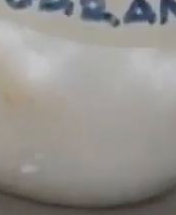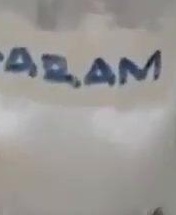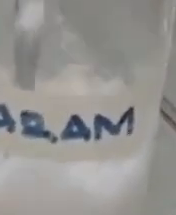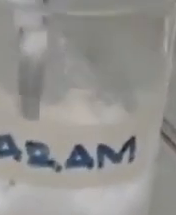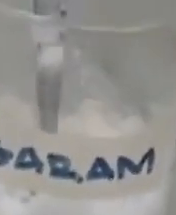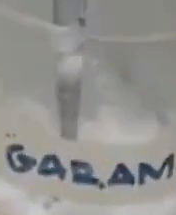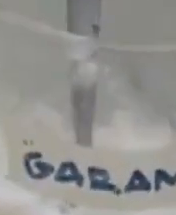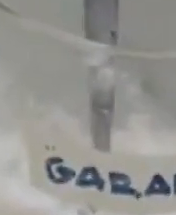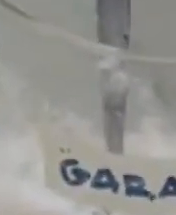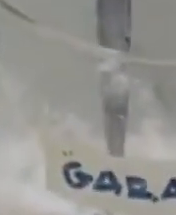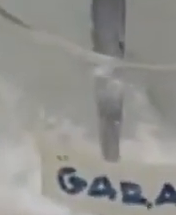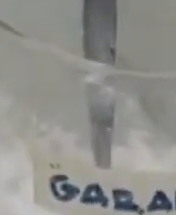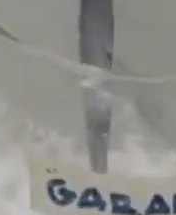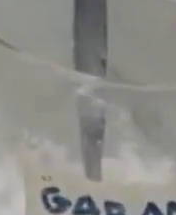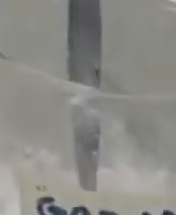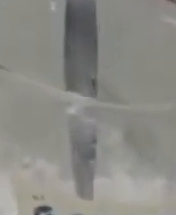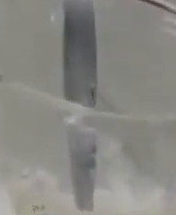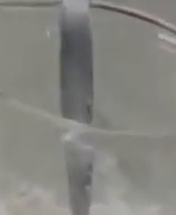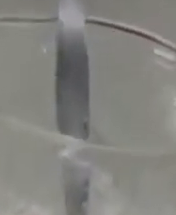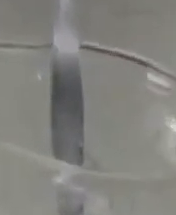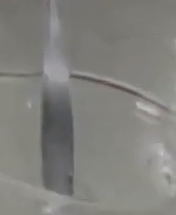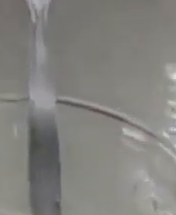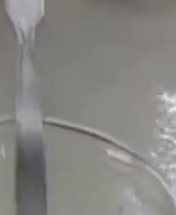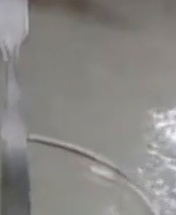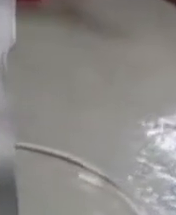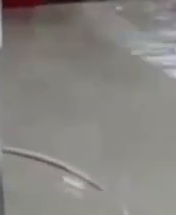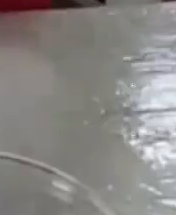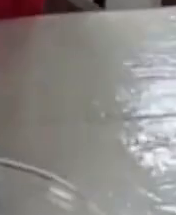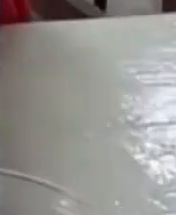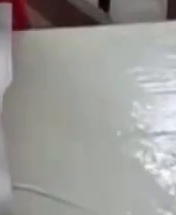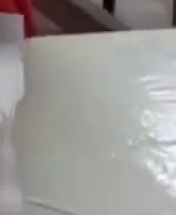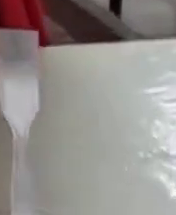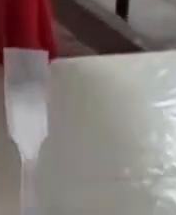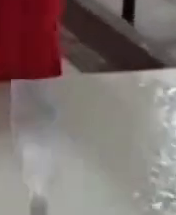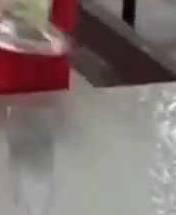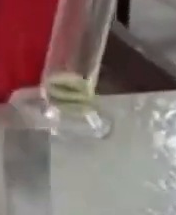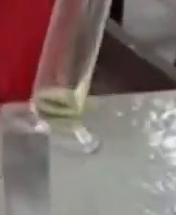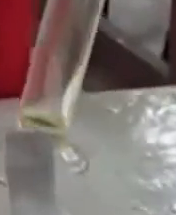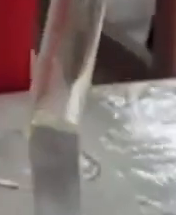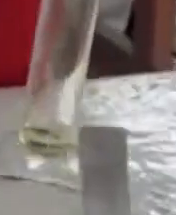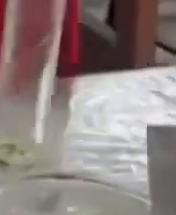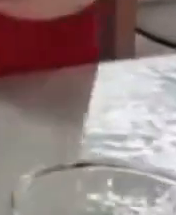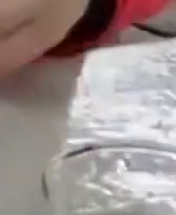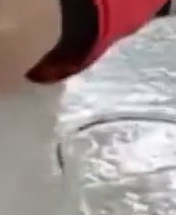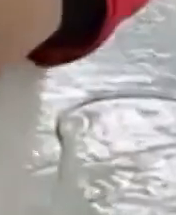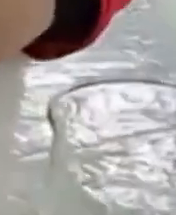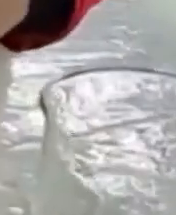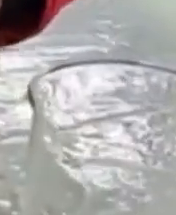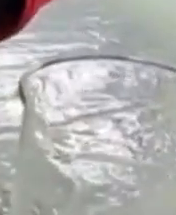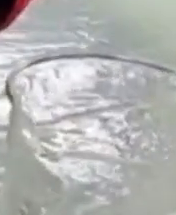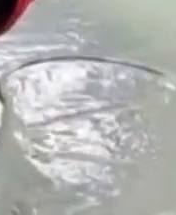hidroksida. Okey, so ini adalah bahan asal dia, natrium hidroksida. Okey, dicampurkan dengan minyak